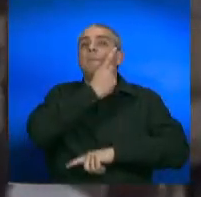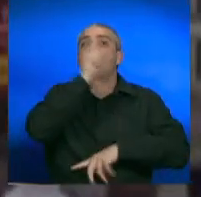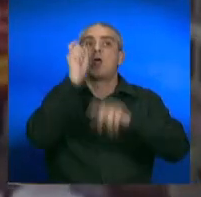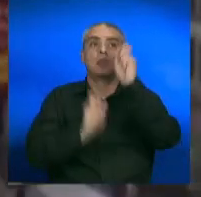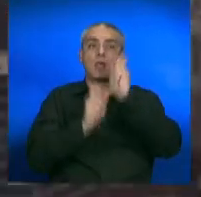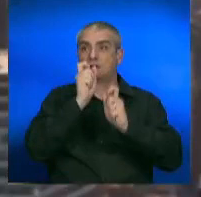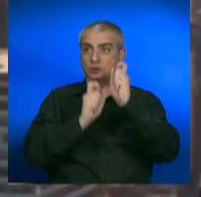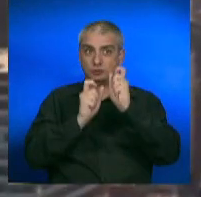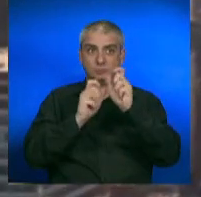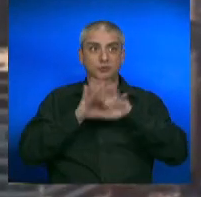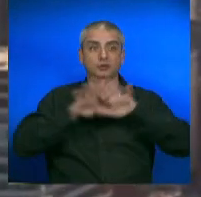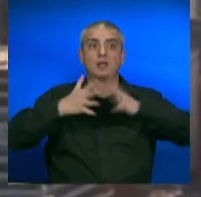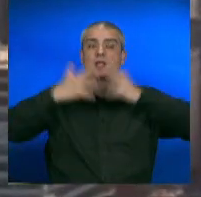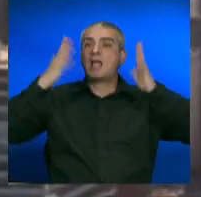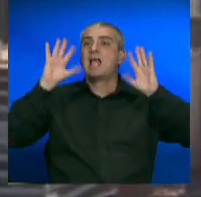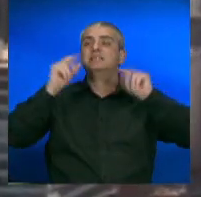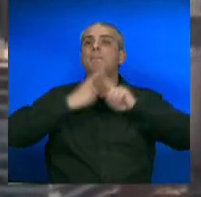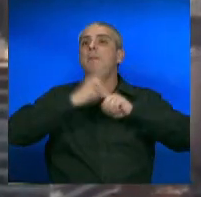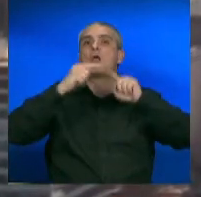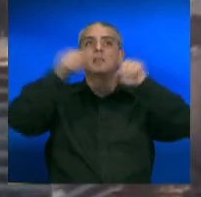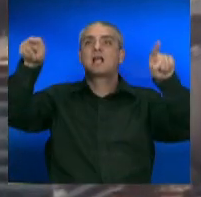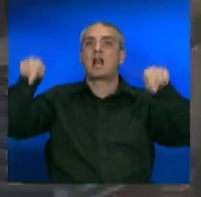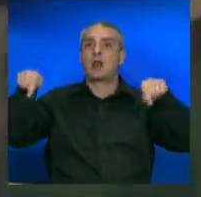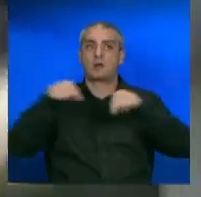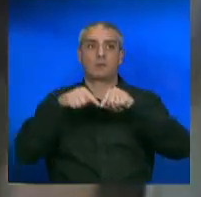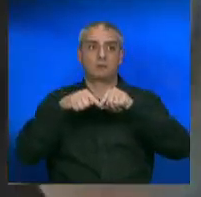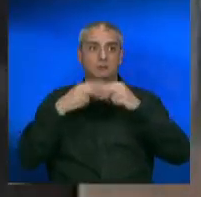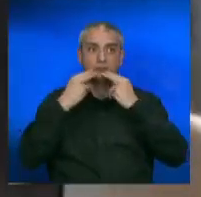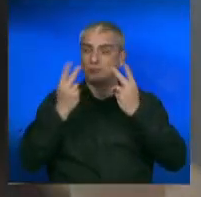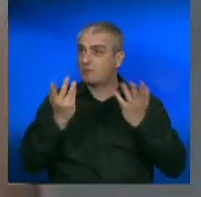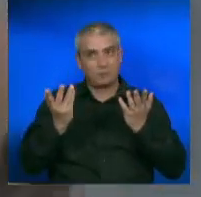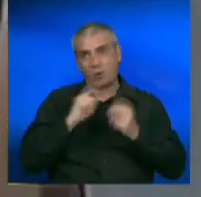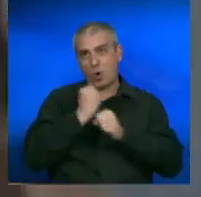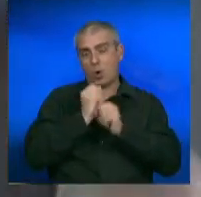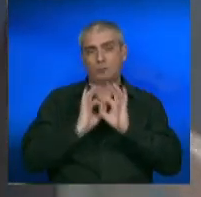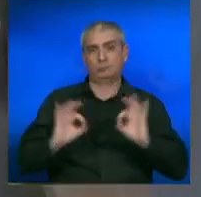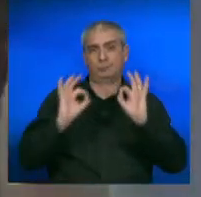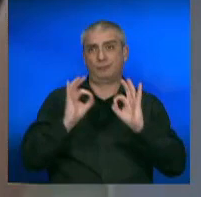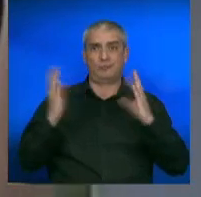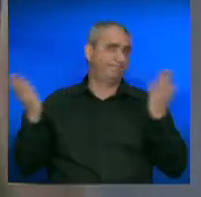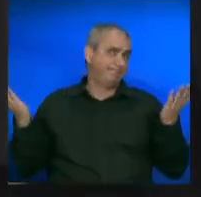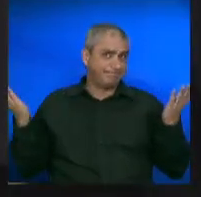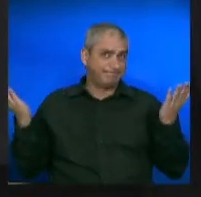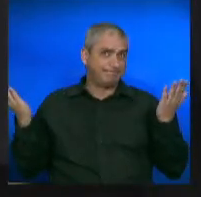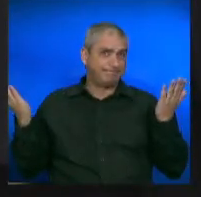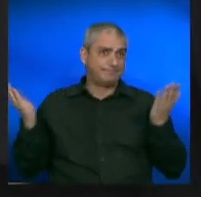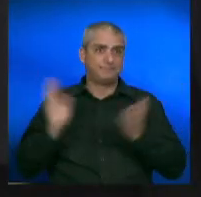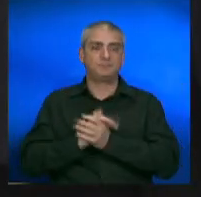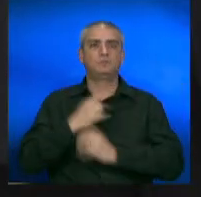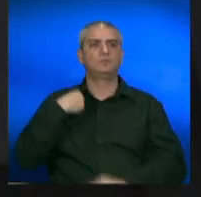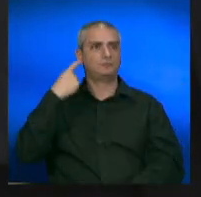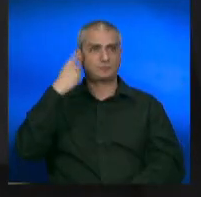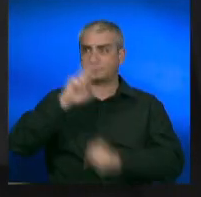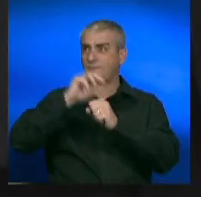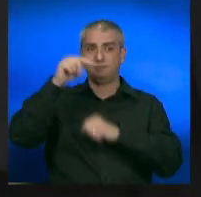אנשים ששטחה 10 מיליון קילומטר רבוע? התשובה הקצרה היא שלא מנהלים. I heard about it in